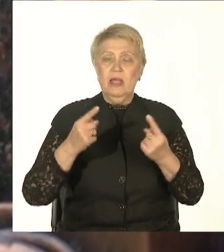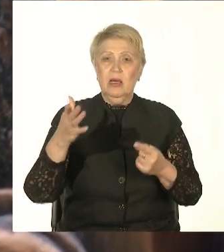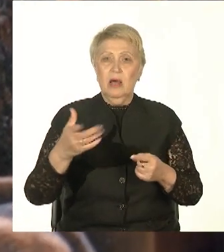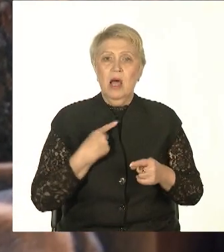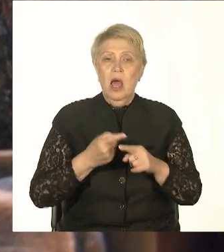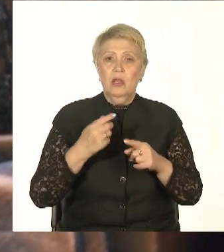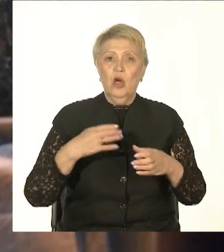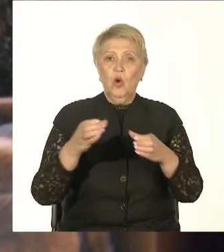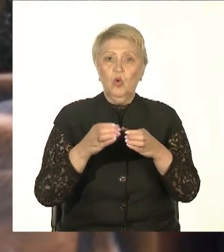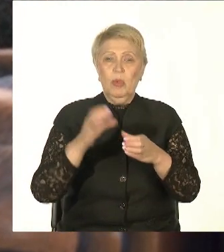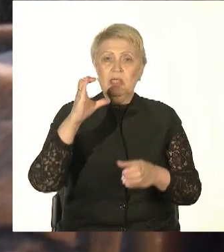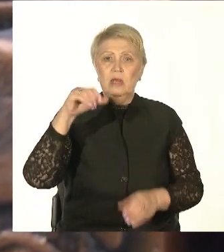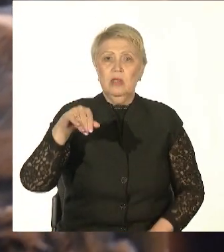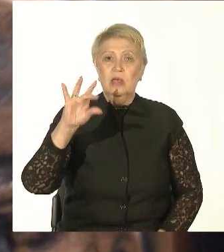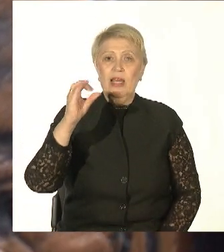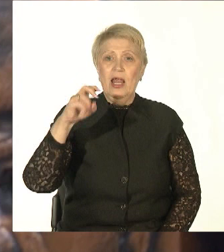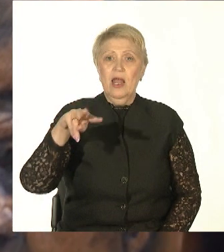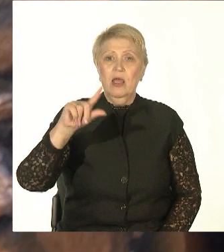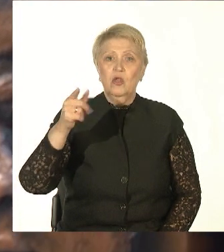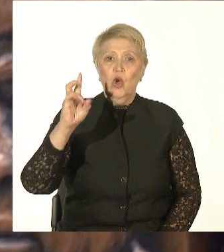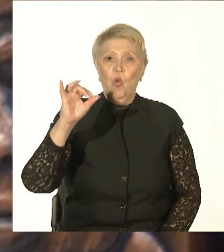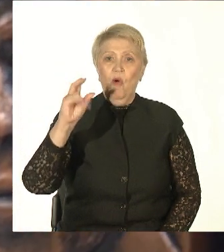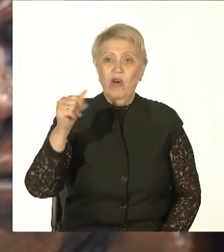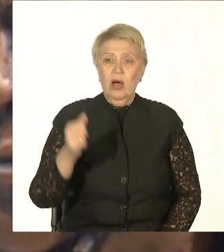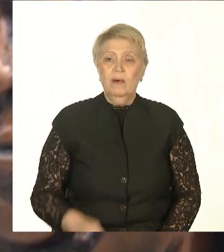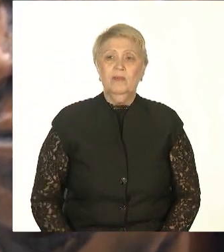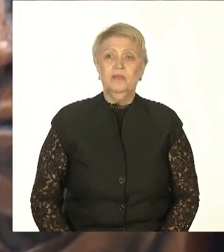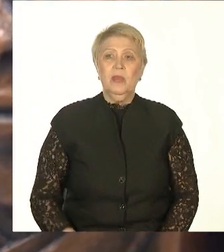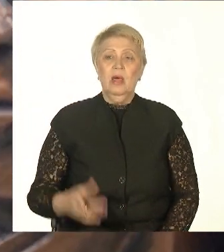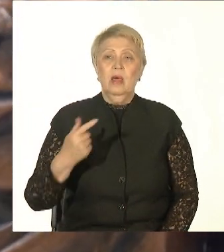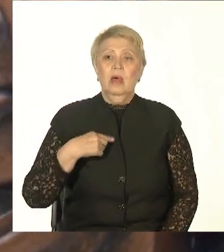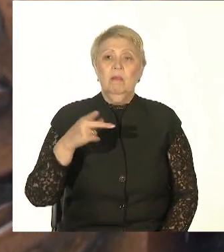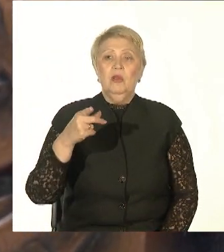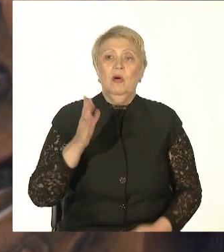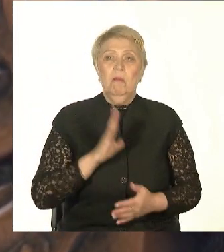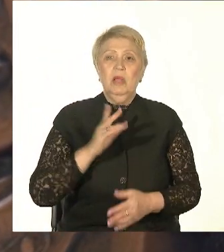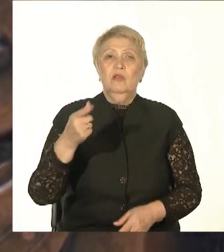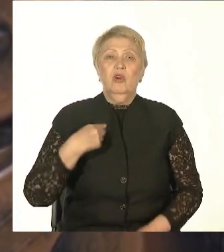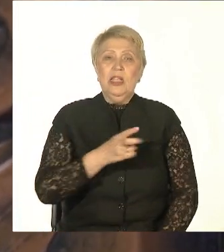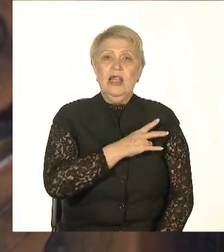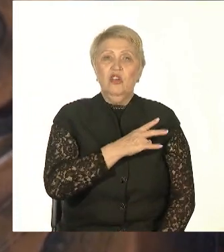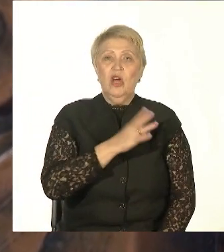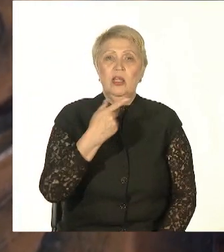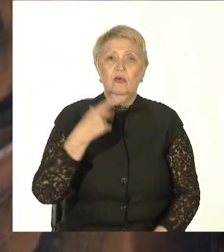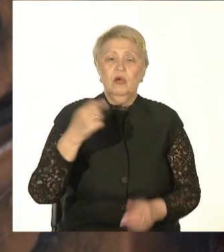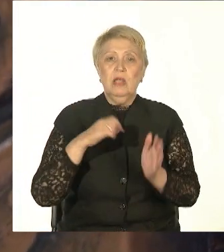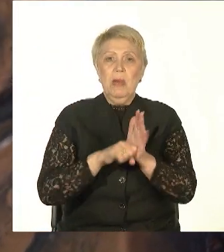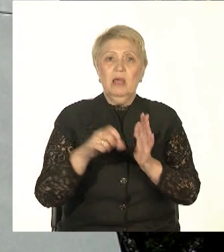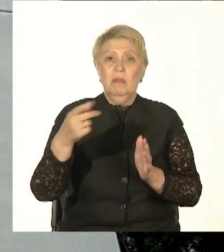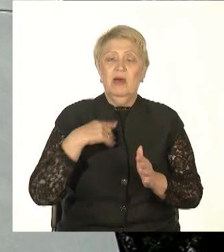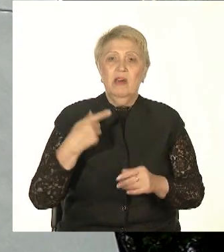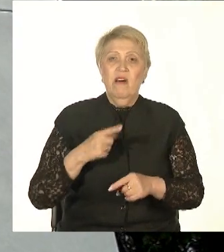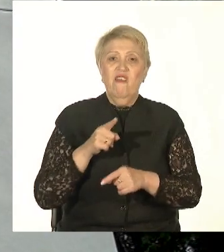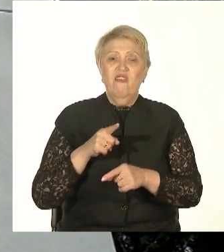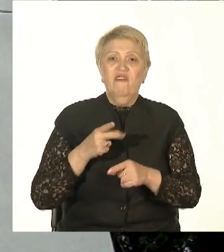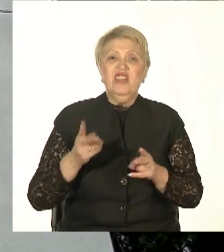группа Стрельникова, которая вышла к провокаторам, была в упор расстреляна. Демократ Леон, начальник отряда, погиб в танке, когда пытался прикрыть